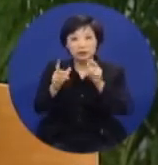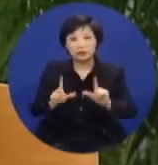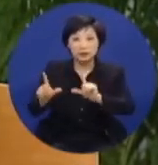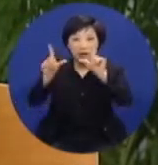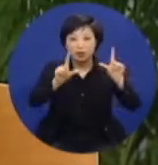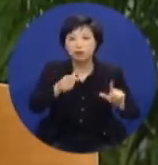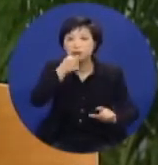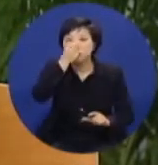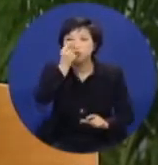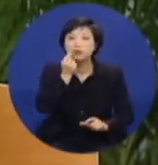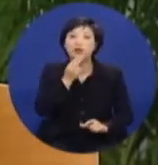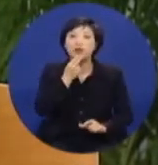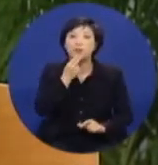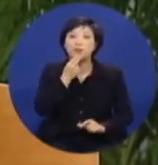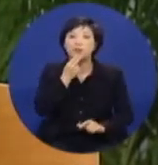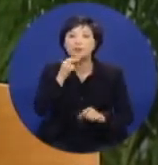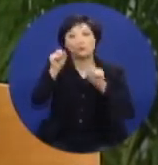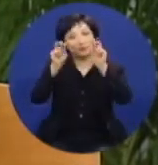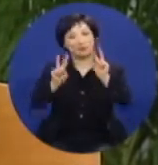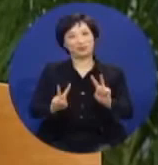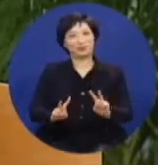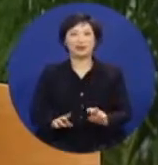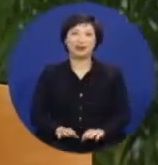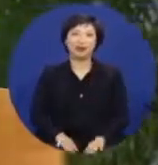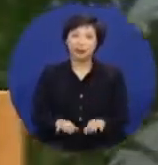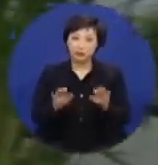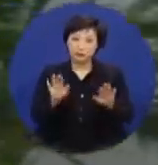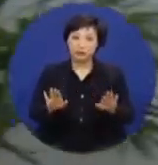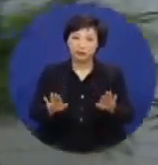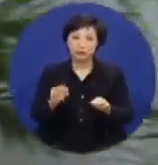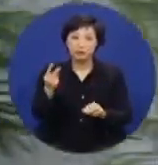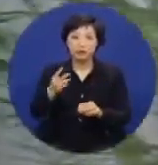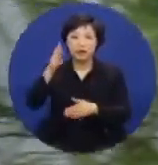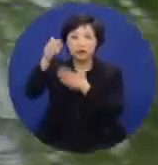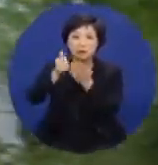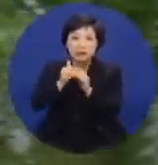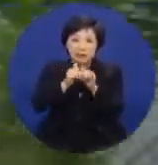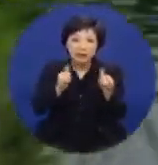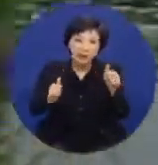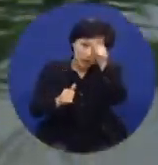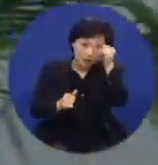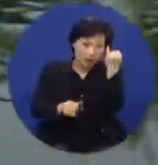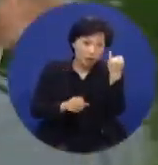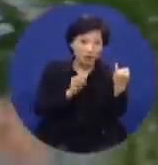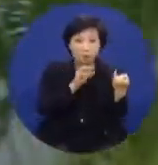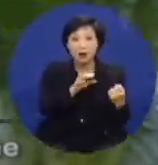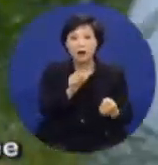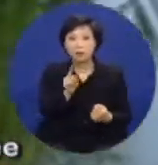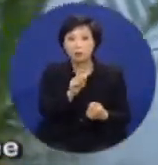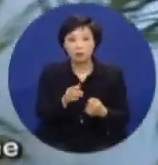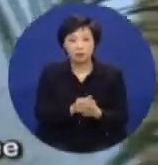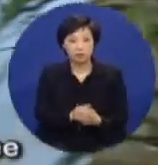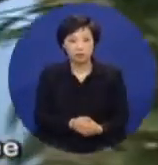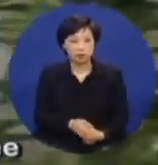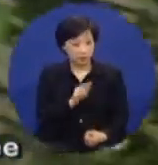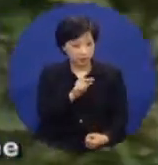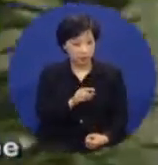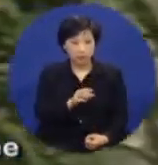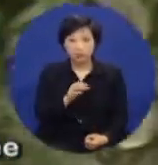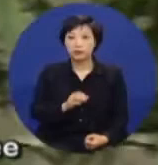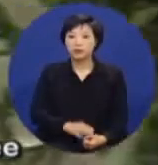부족함이 없는 부자 였어요 6 그리고 하나님께서 손자 네게 말하기를 알 야 너